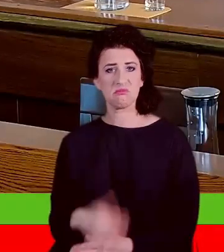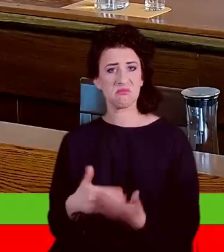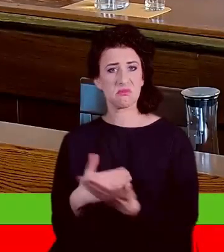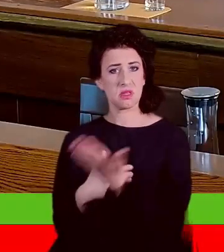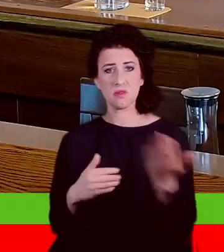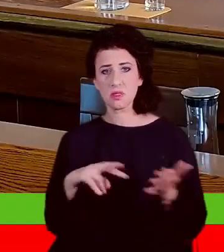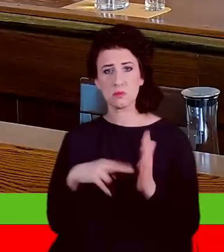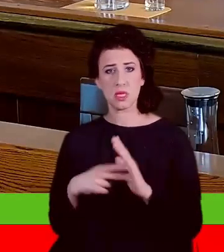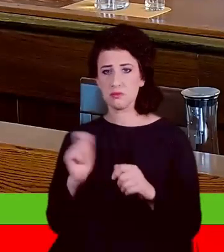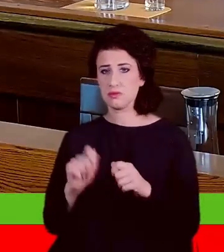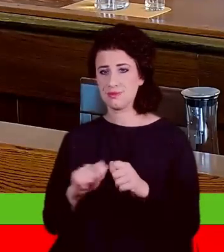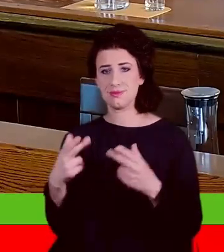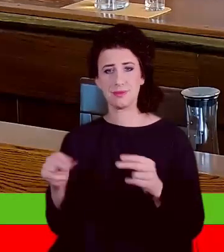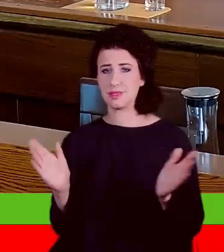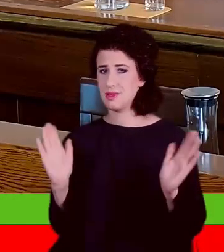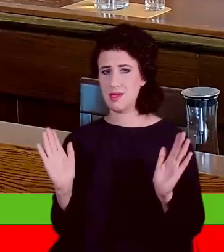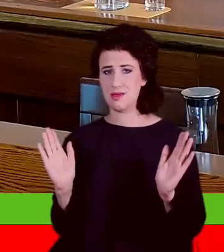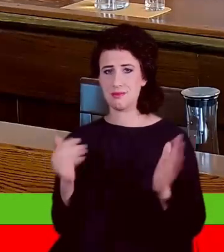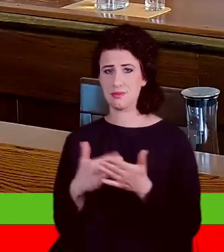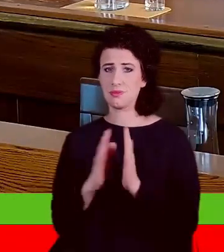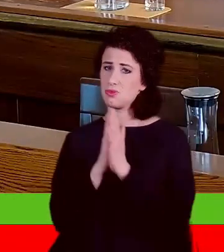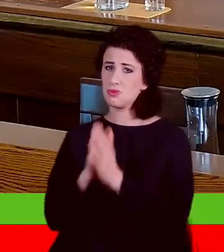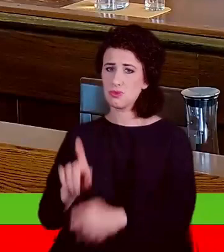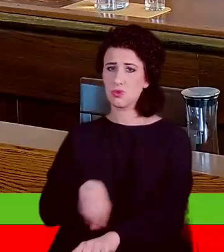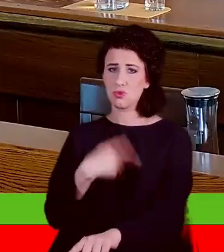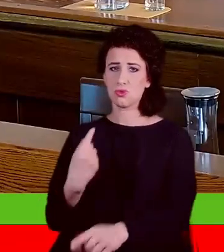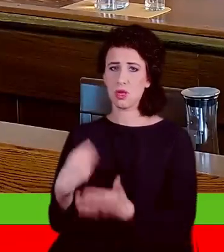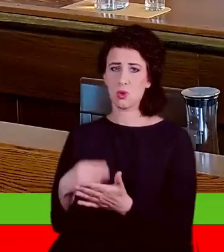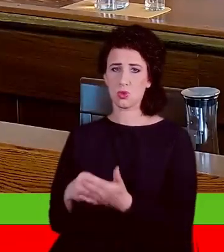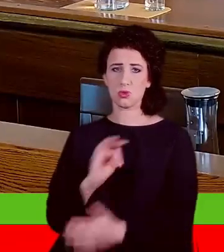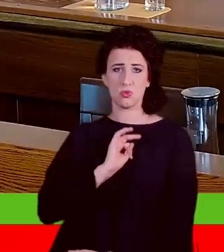bardzo proszę, żeby nie zadłużać się na nasz koszt. Dziękuję bardzo.